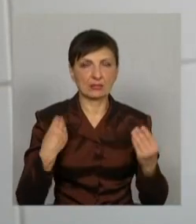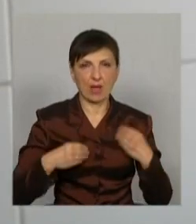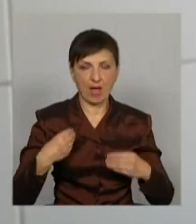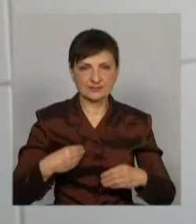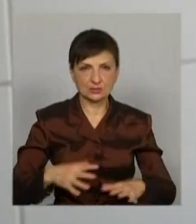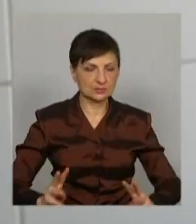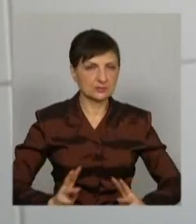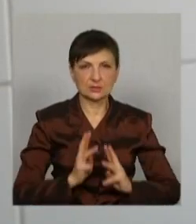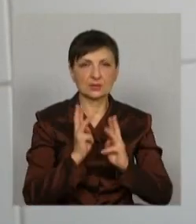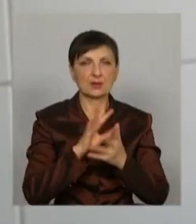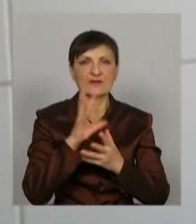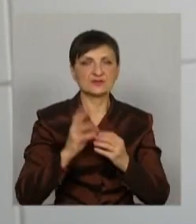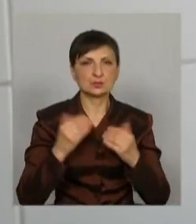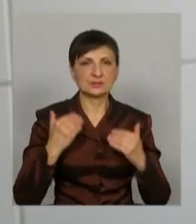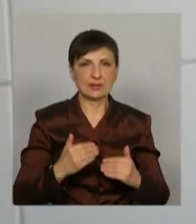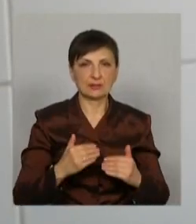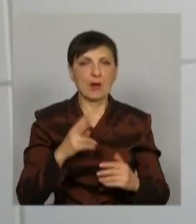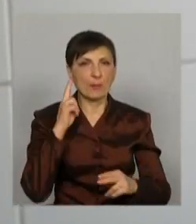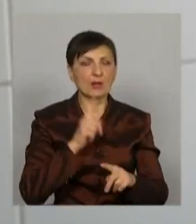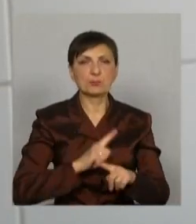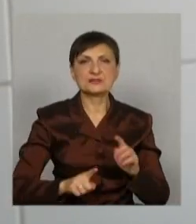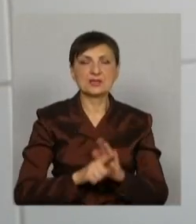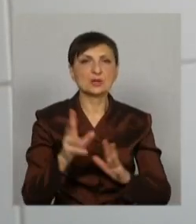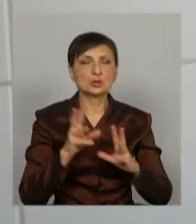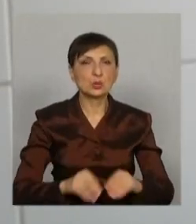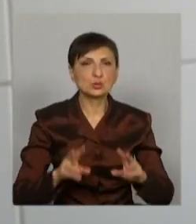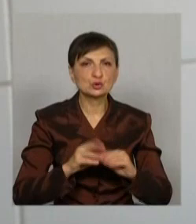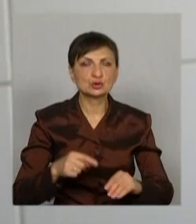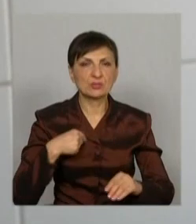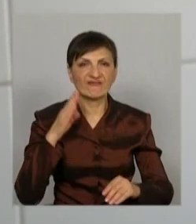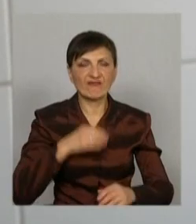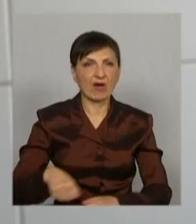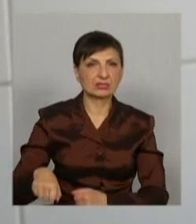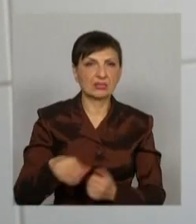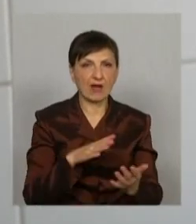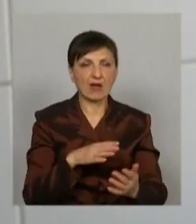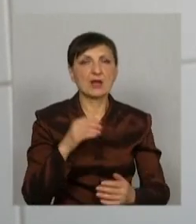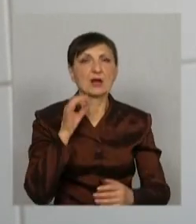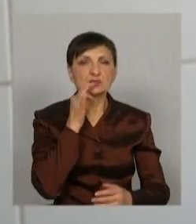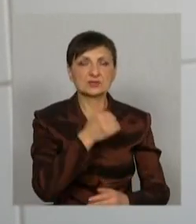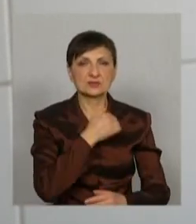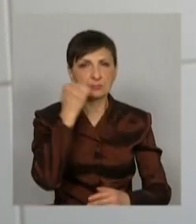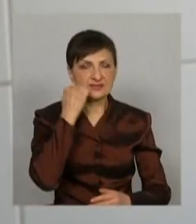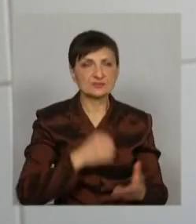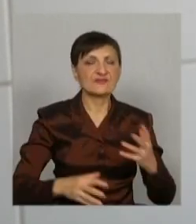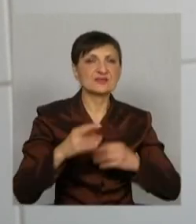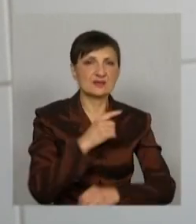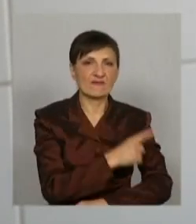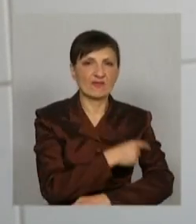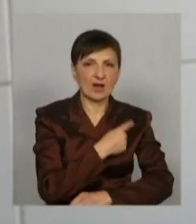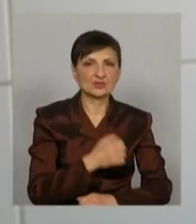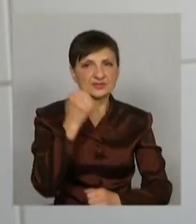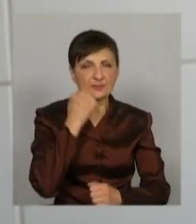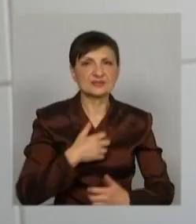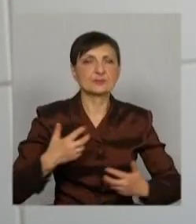и огонь перекинулся по всему телу брат быстро начал тушить огонь на мне водой хочу выразить огромную благодарность всем врачам спасибо